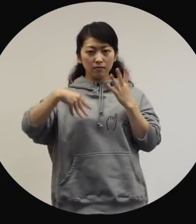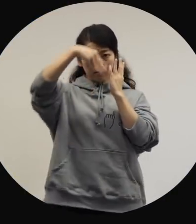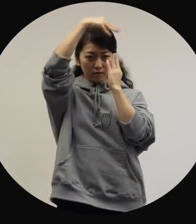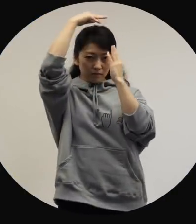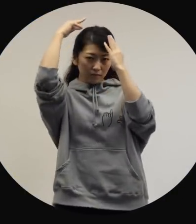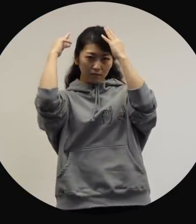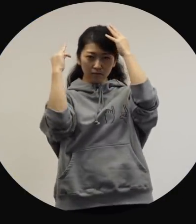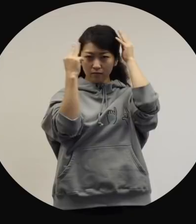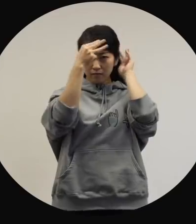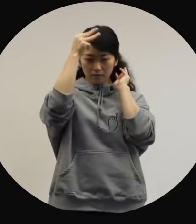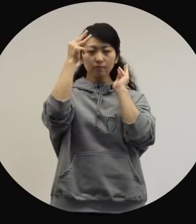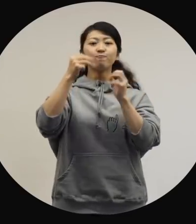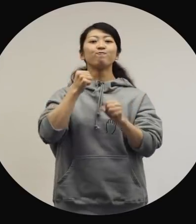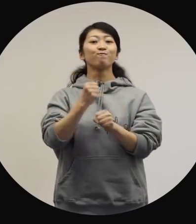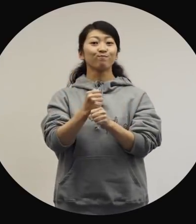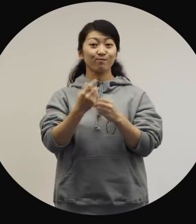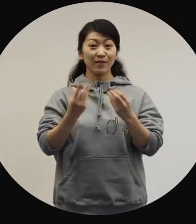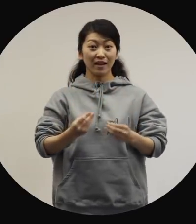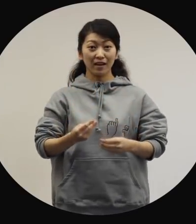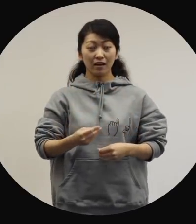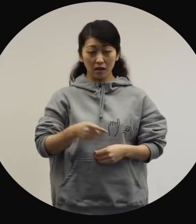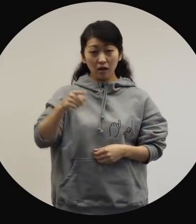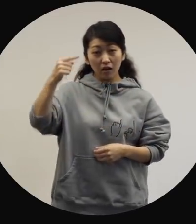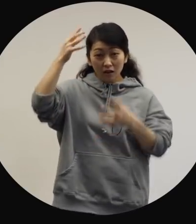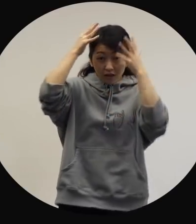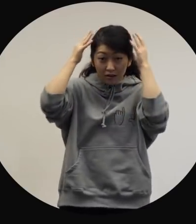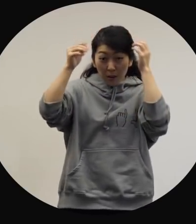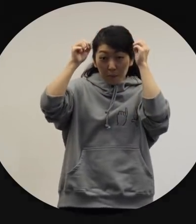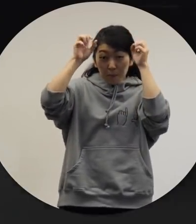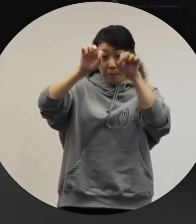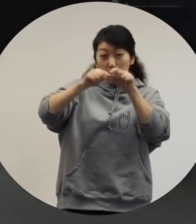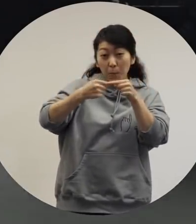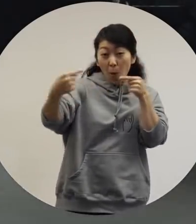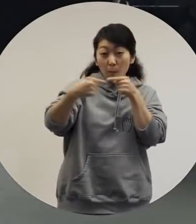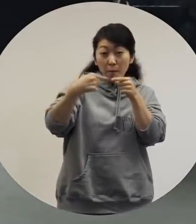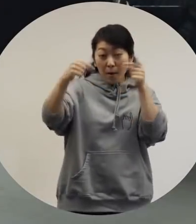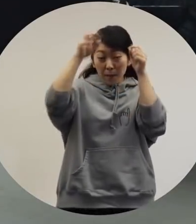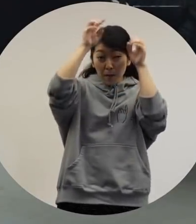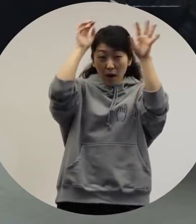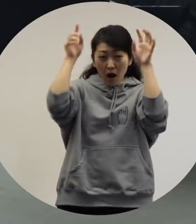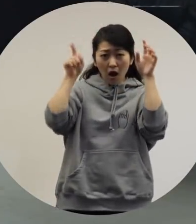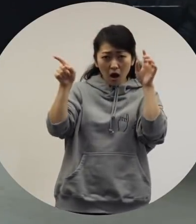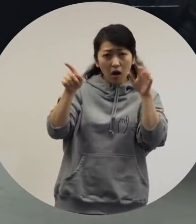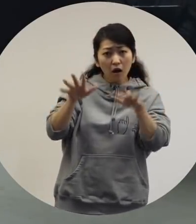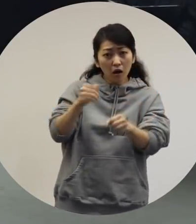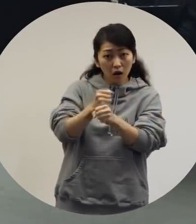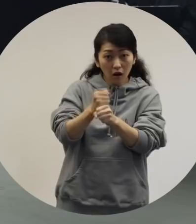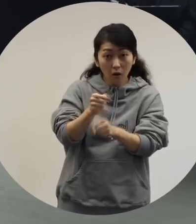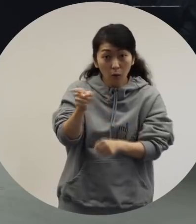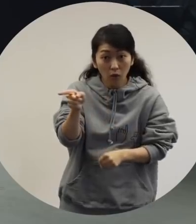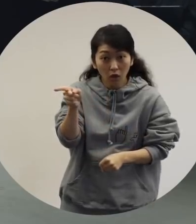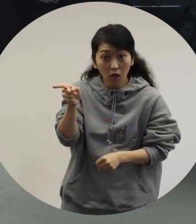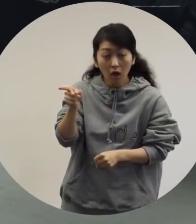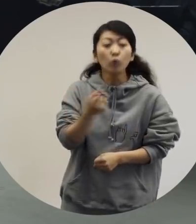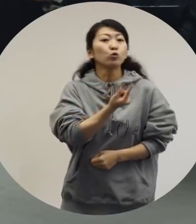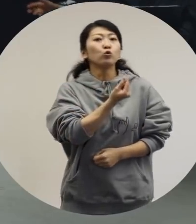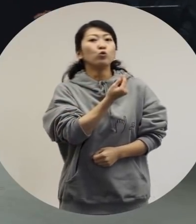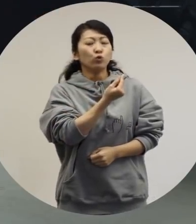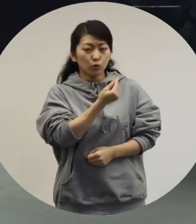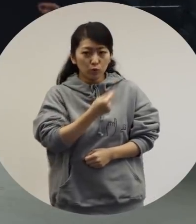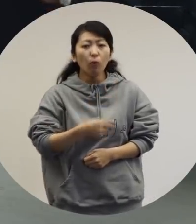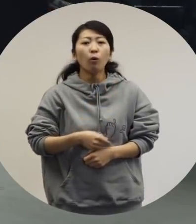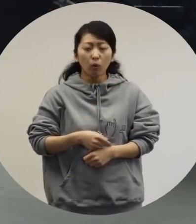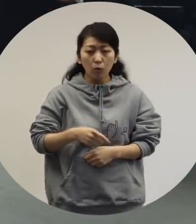とえるものを、作りました。 あ、じゃあこの頭部の光ファイバーの塊みたいなところが今回のクリエーション、はい、 そう